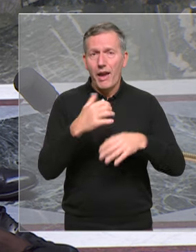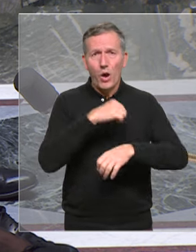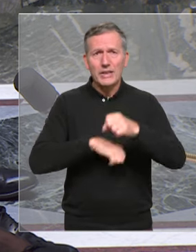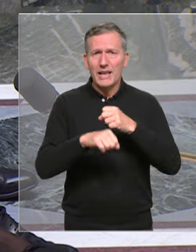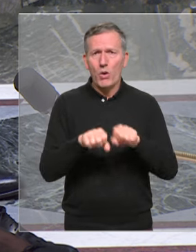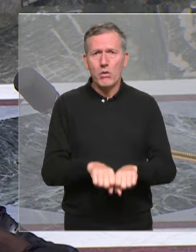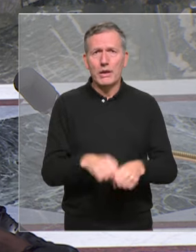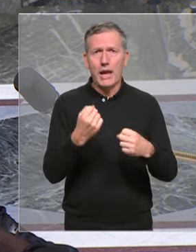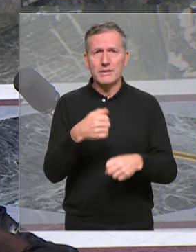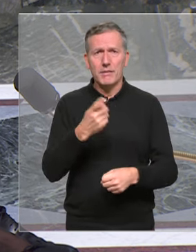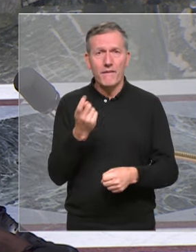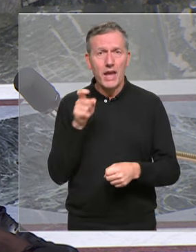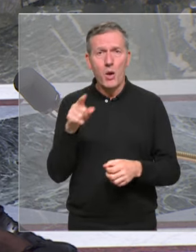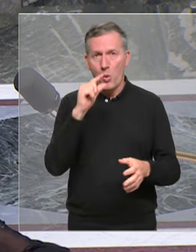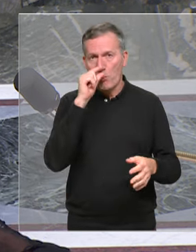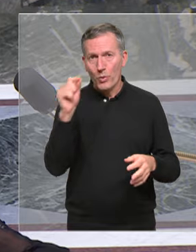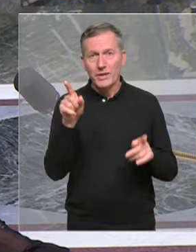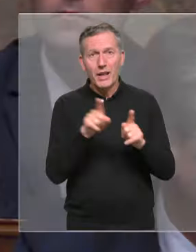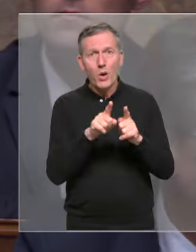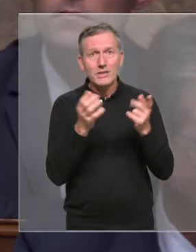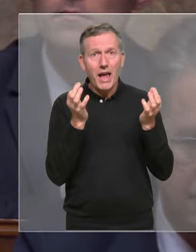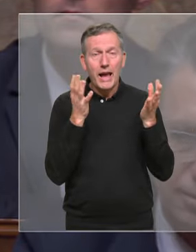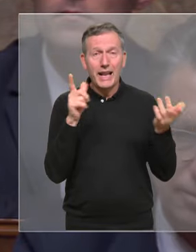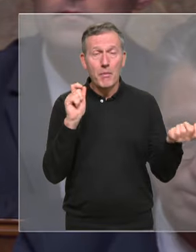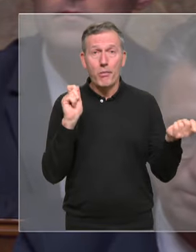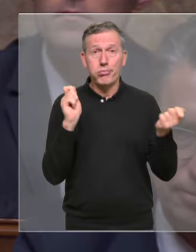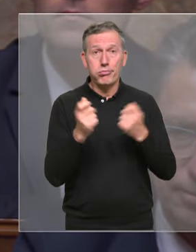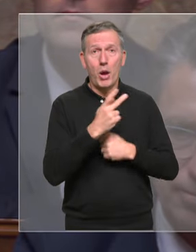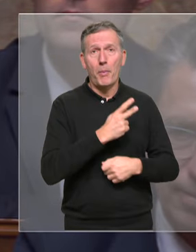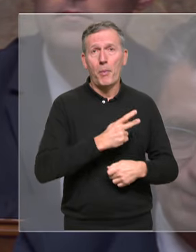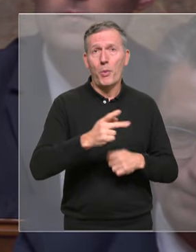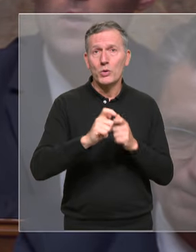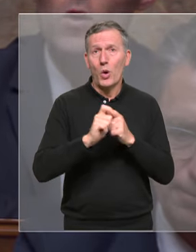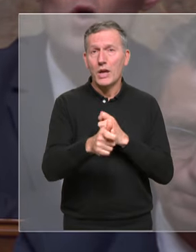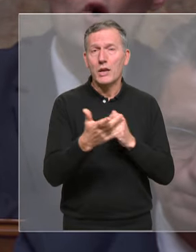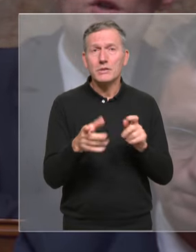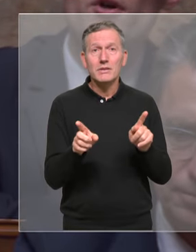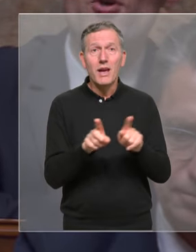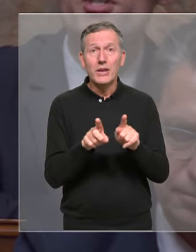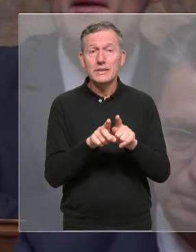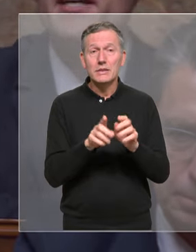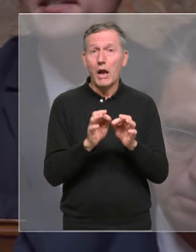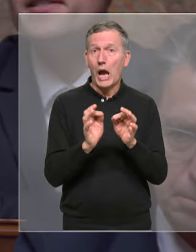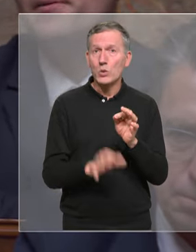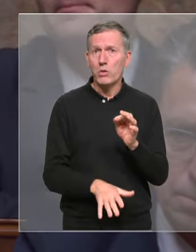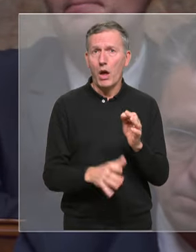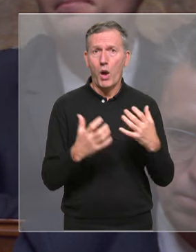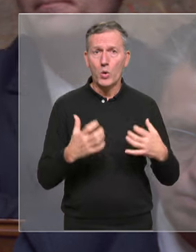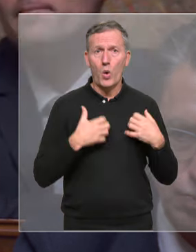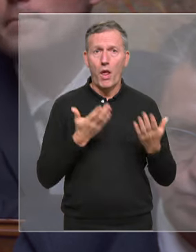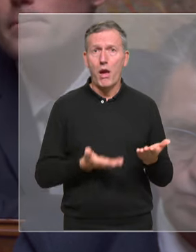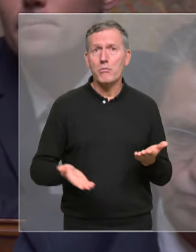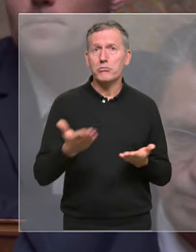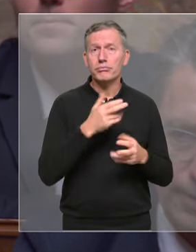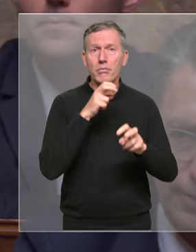Poutine, l'impact croissant du dérèglement climatique. Le résultat, et c'est la principale cause de leur colère légitime à ces